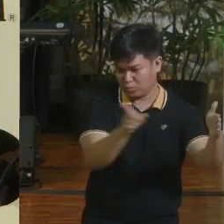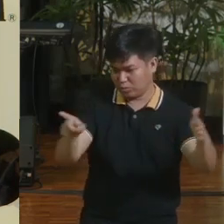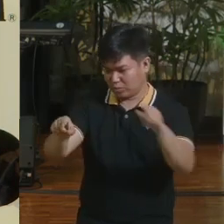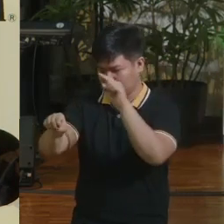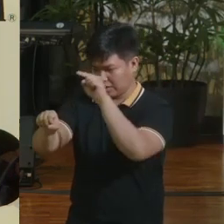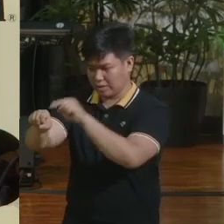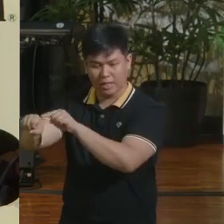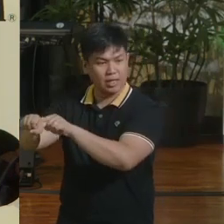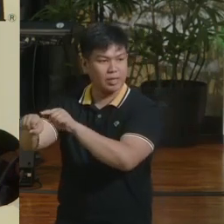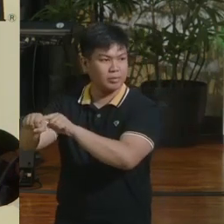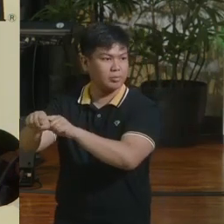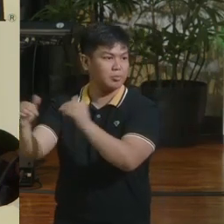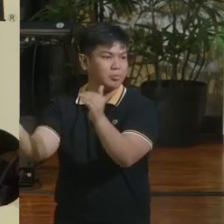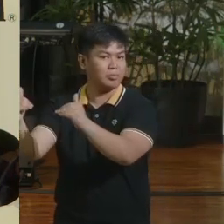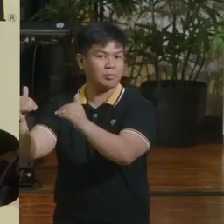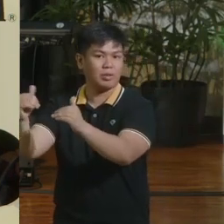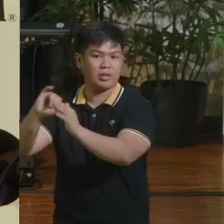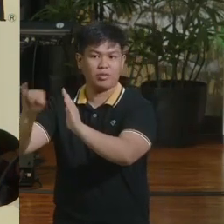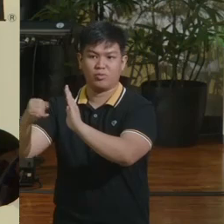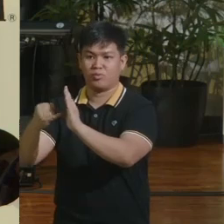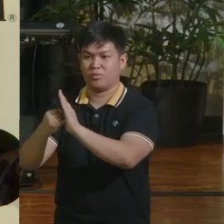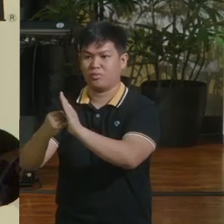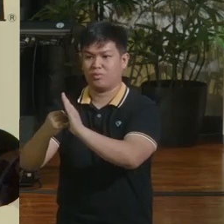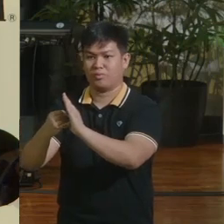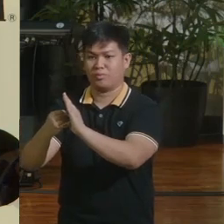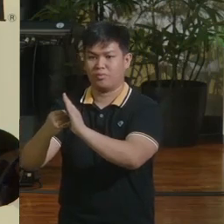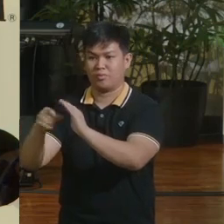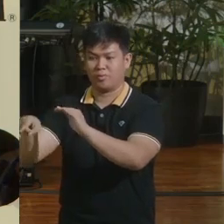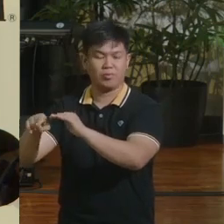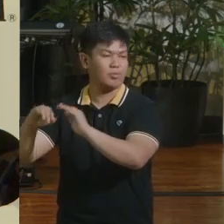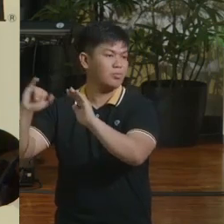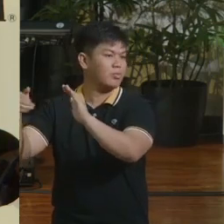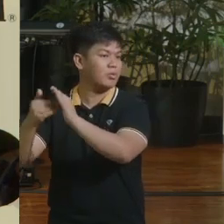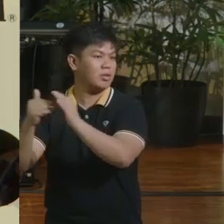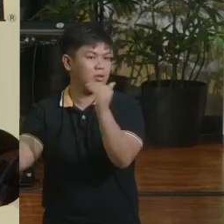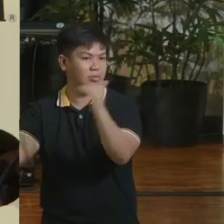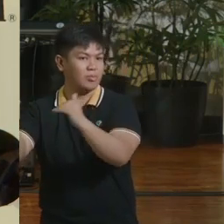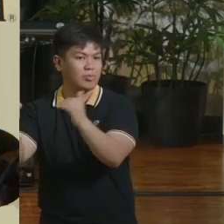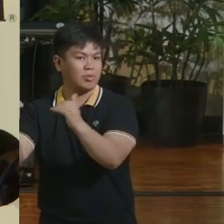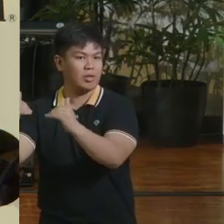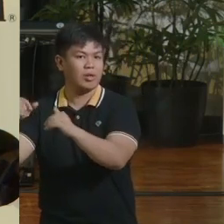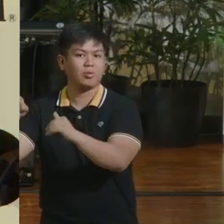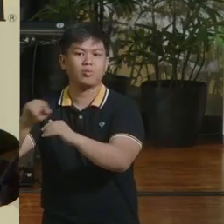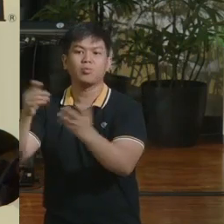36, 34 AD, and yung Jerusalem Council.